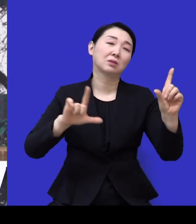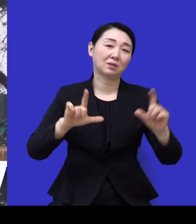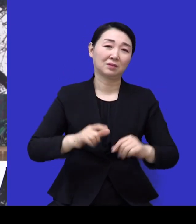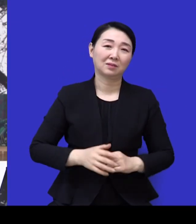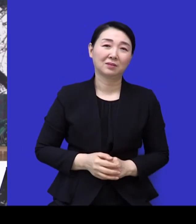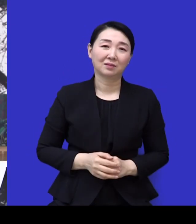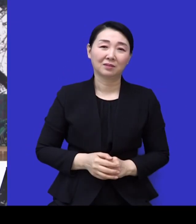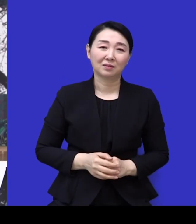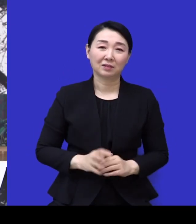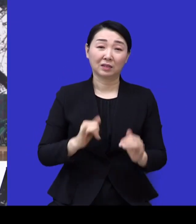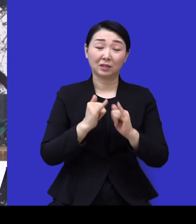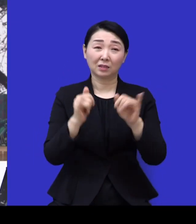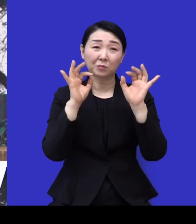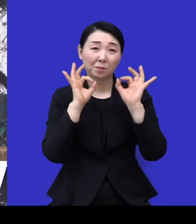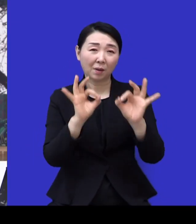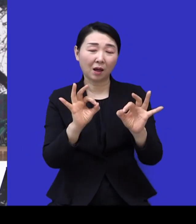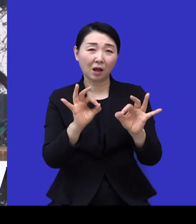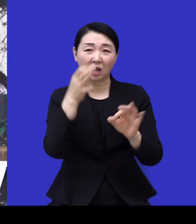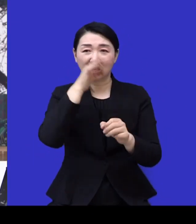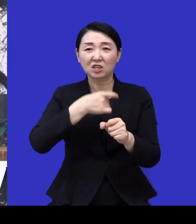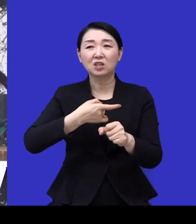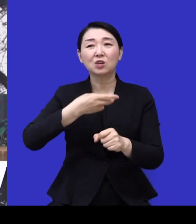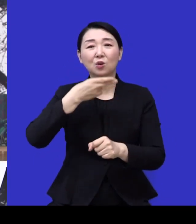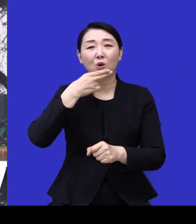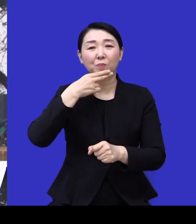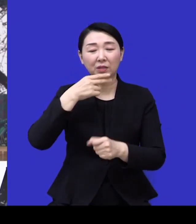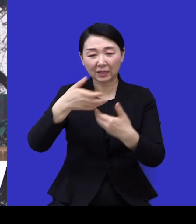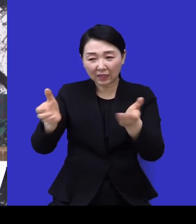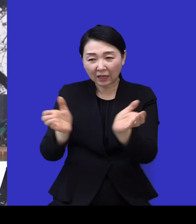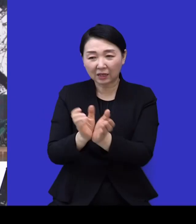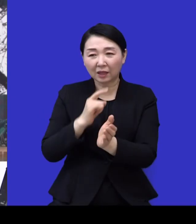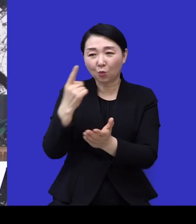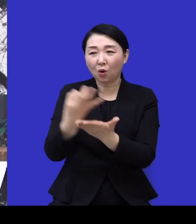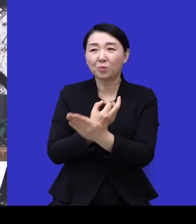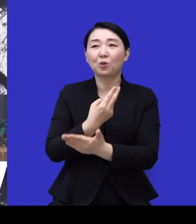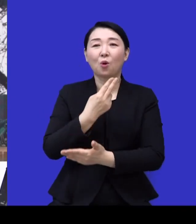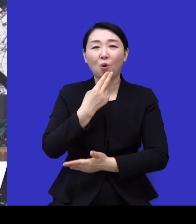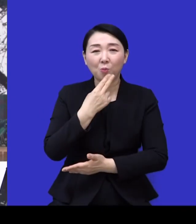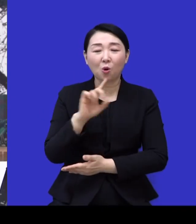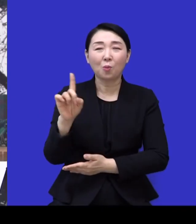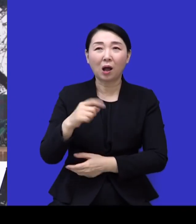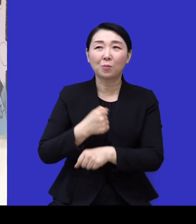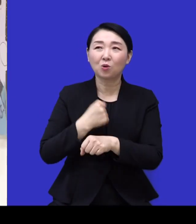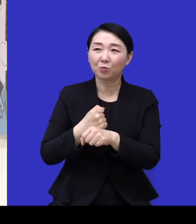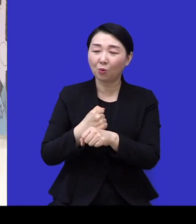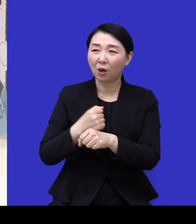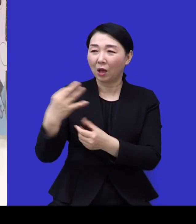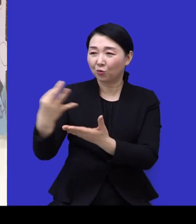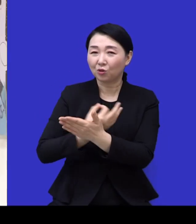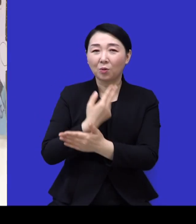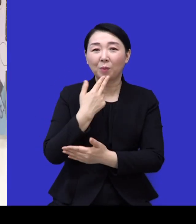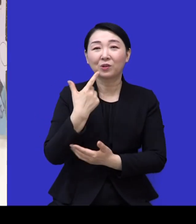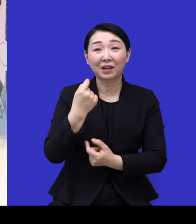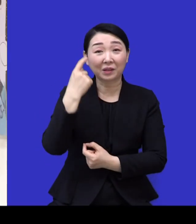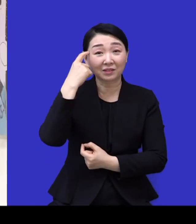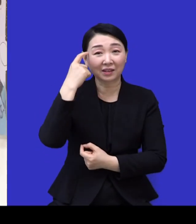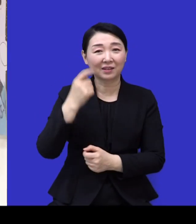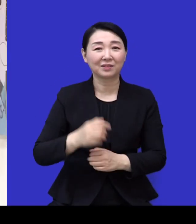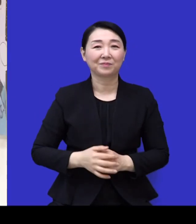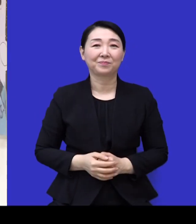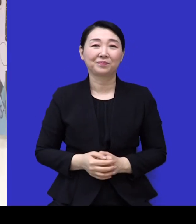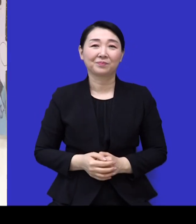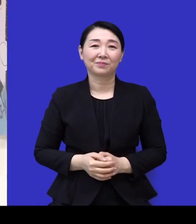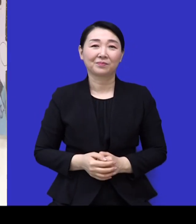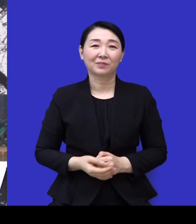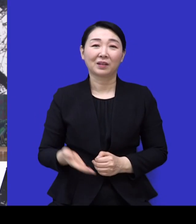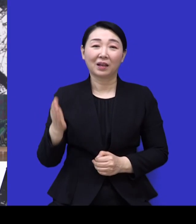또 사람들 시선이라는 게 비영리 단체라 그러면 왠지 나는 월급도 하나도 안 가져가고 아무것도 안 생기고 네. 막 이래야 될 것 같기도 하고. 네.